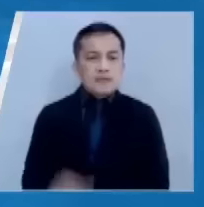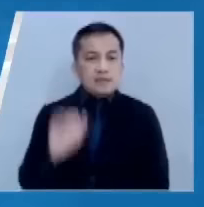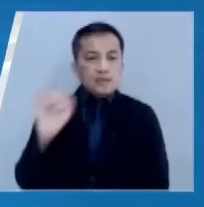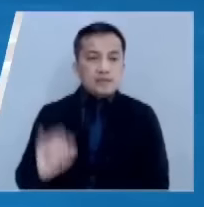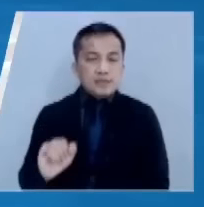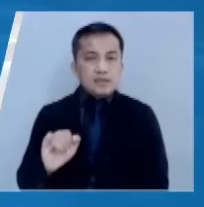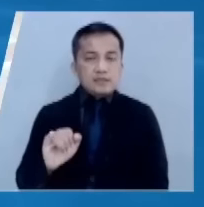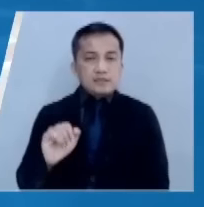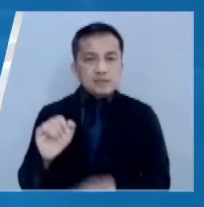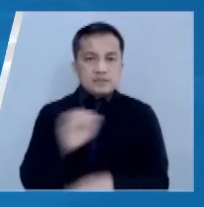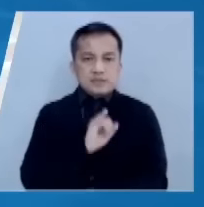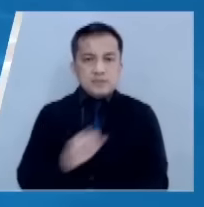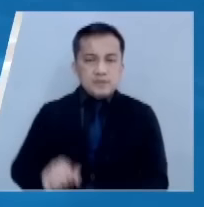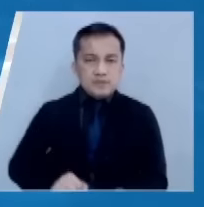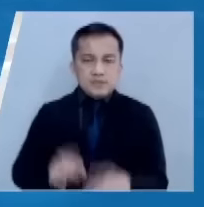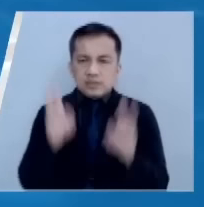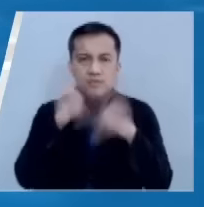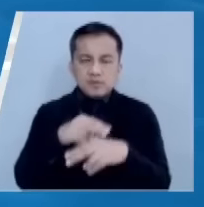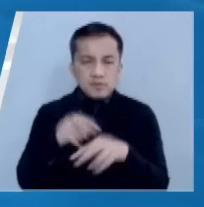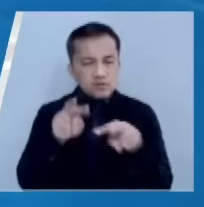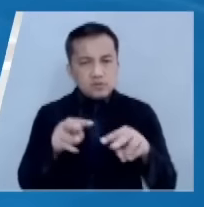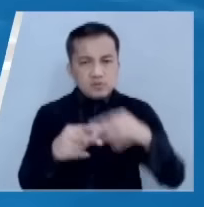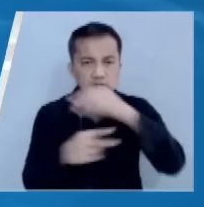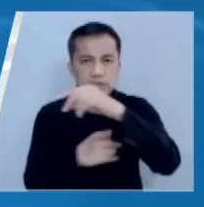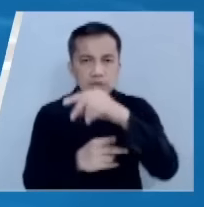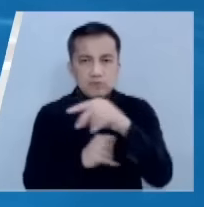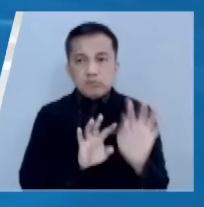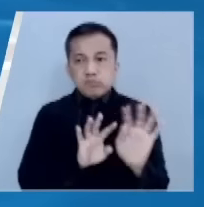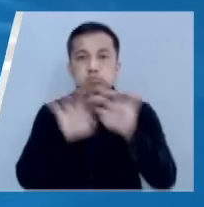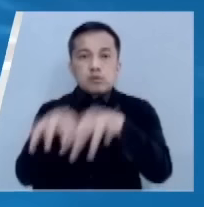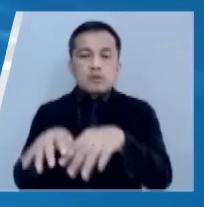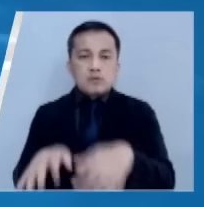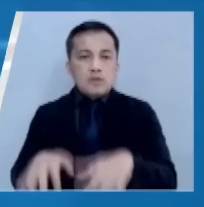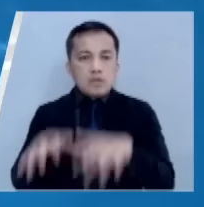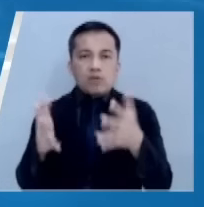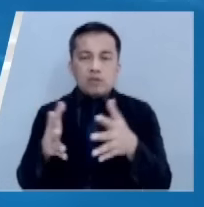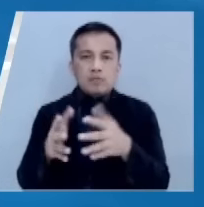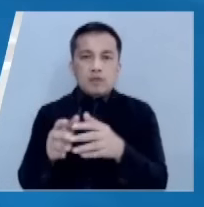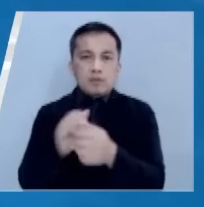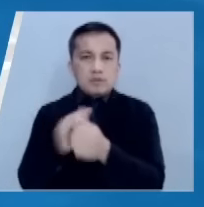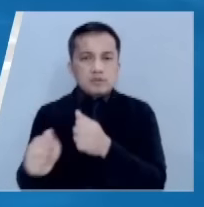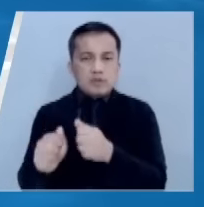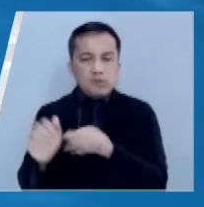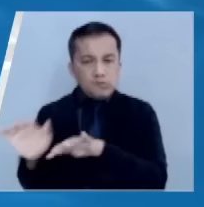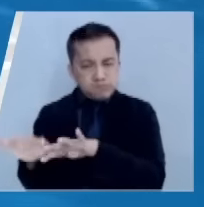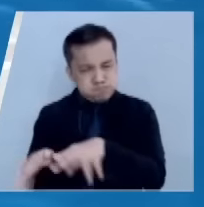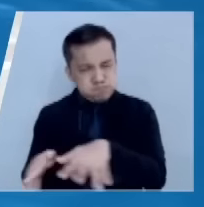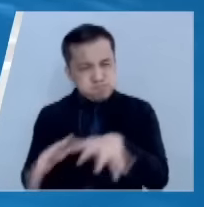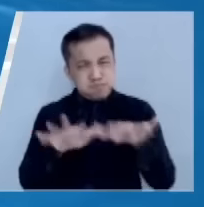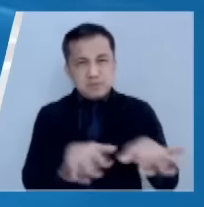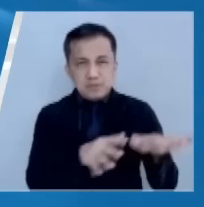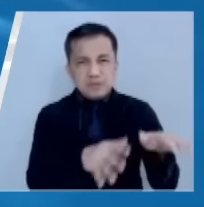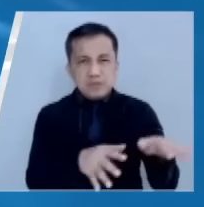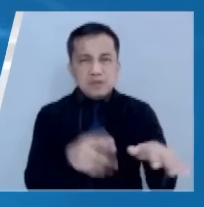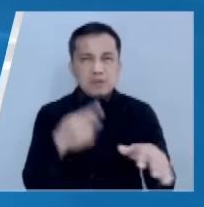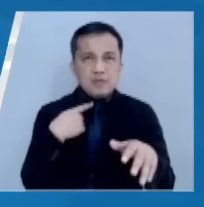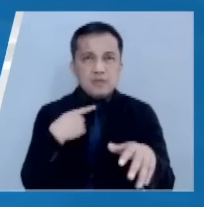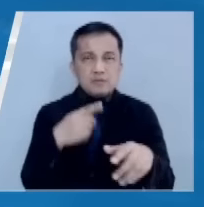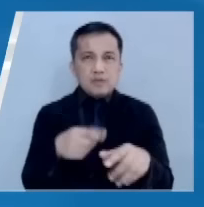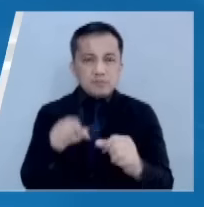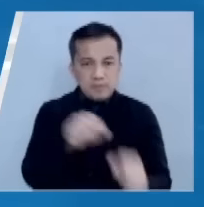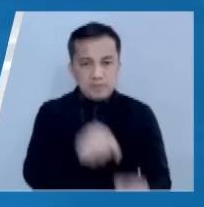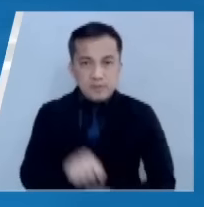matanaw ang dulay matapos matabunan ng baha. Halos walang makaraan dahil sa ragasa at may mga nagbangka para